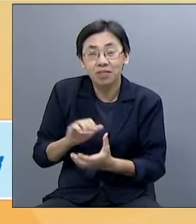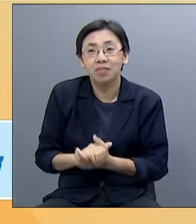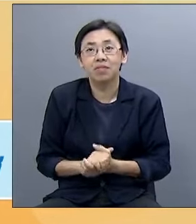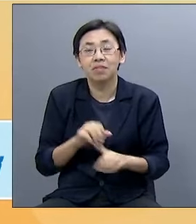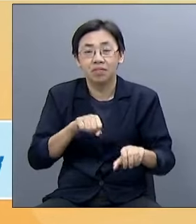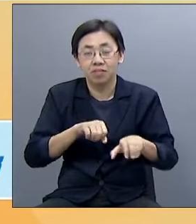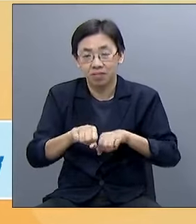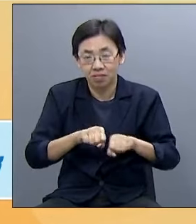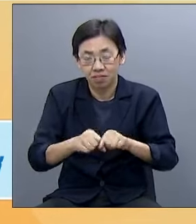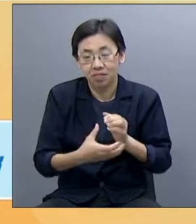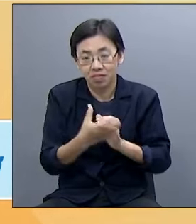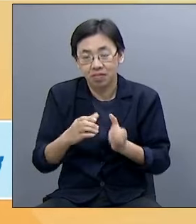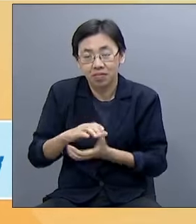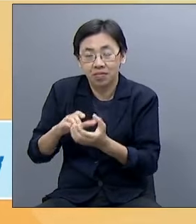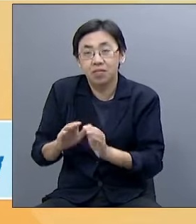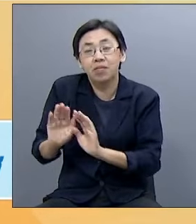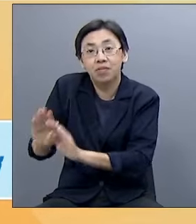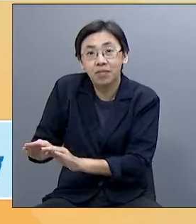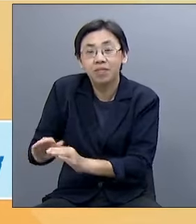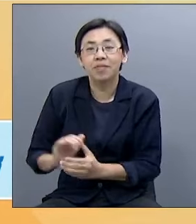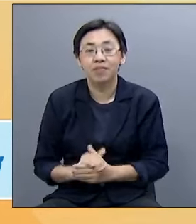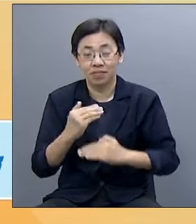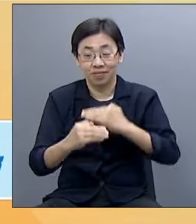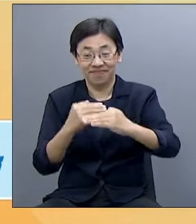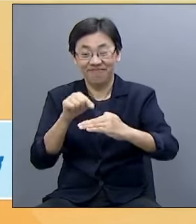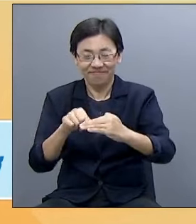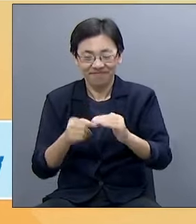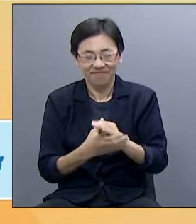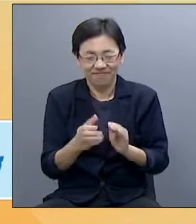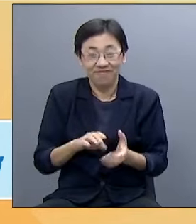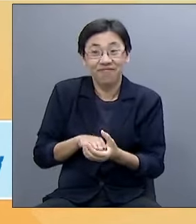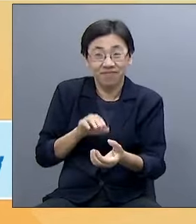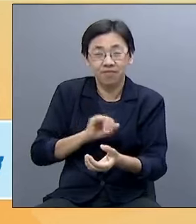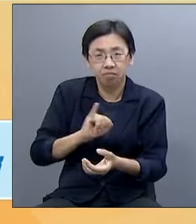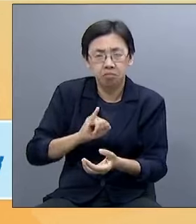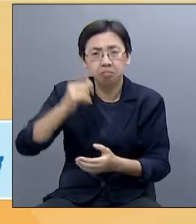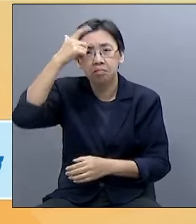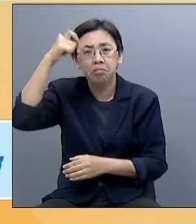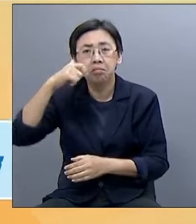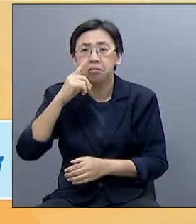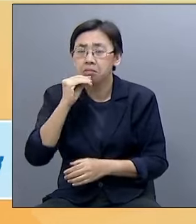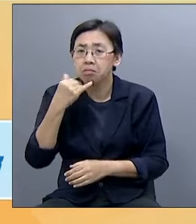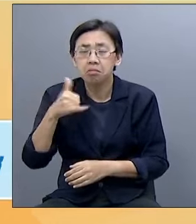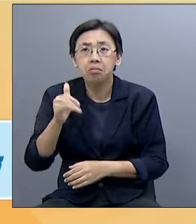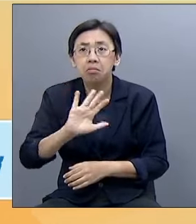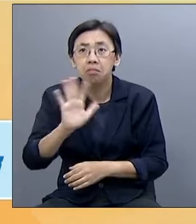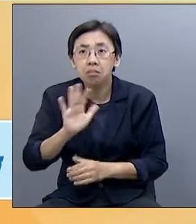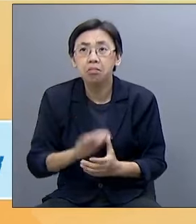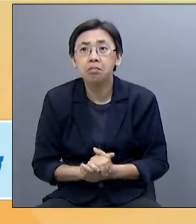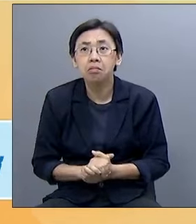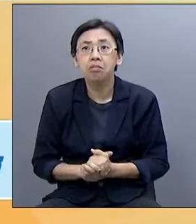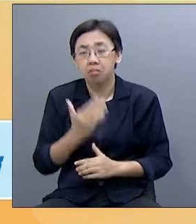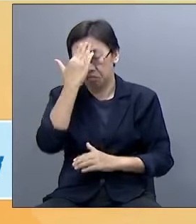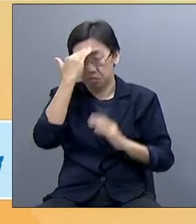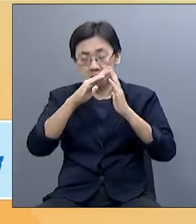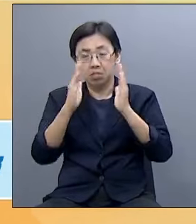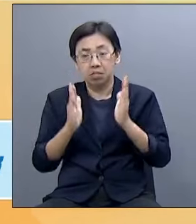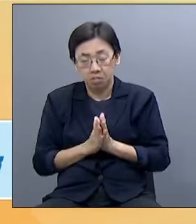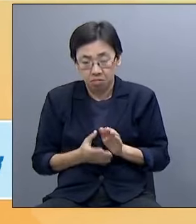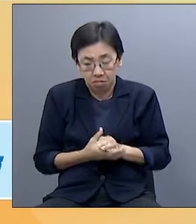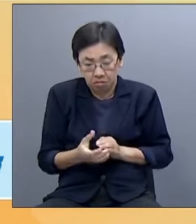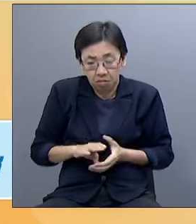ที่เชิงบันไดเนา ะ เชิงบันไดก่อนขึ้นพระอุโบสถแต่ถ้าเป็นที่เมียนมาเนี่ยไม่ได้พูดเล่นนะคุณผู้ชมถอดตั้งแต่หน้าวัด ใช่ที่วั